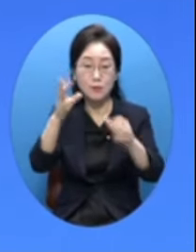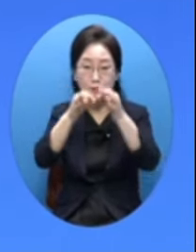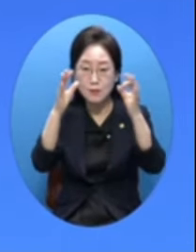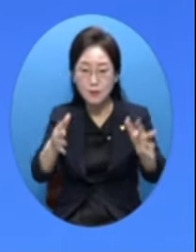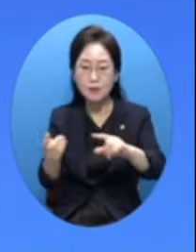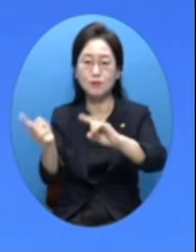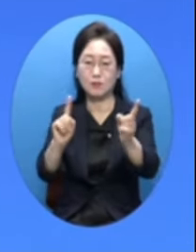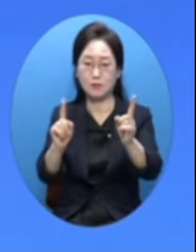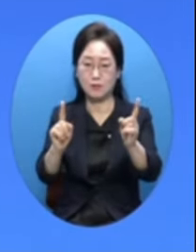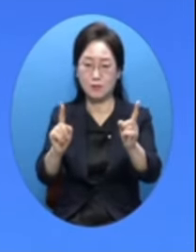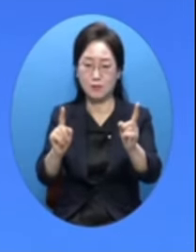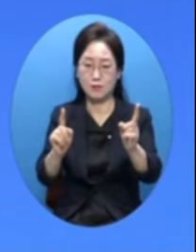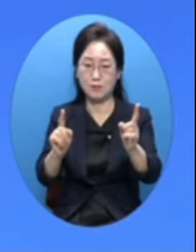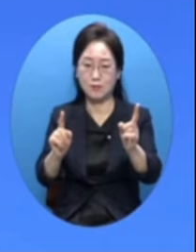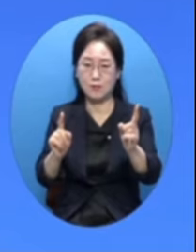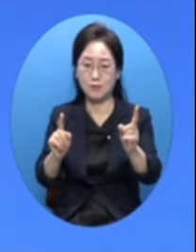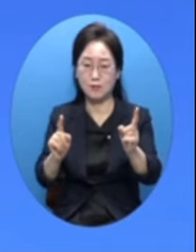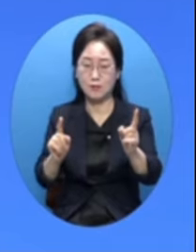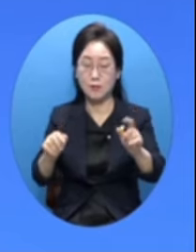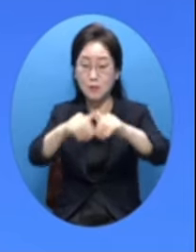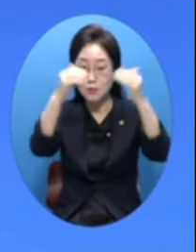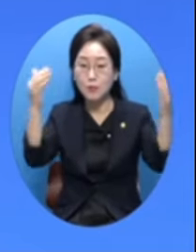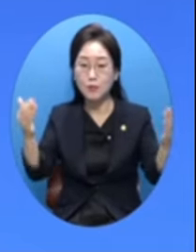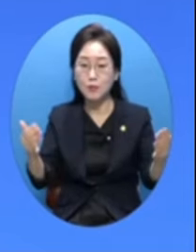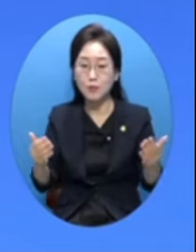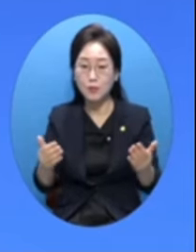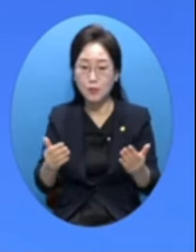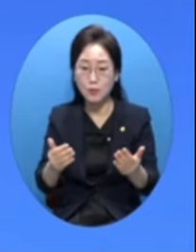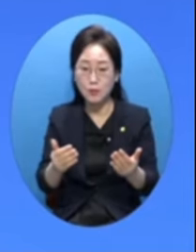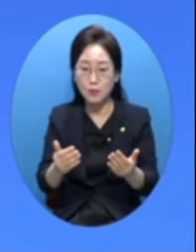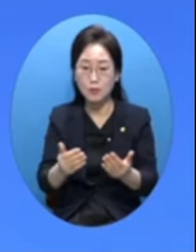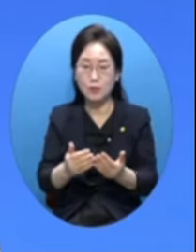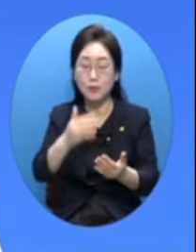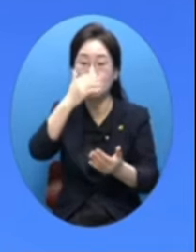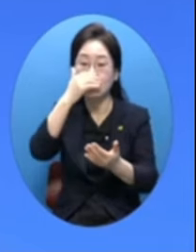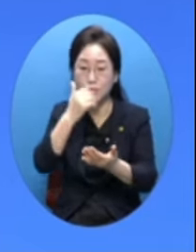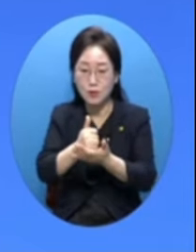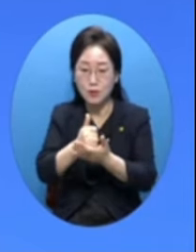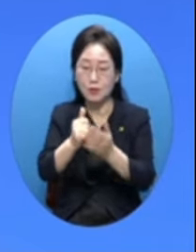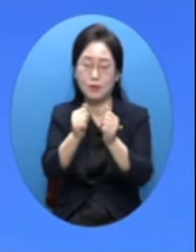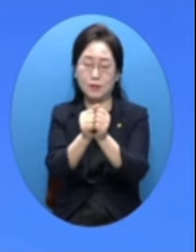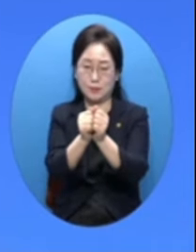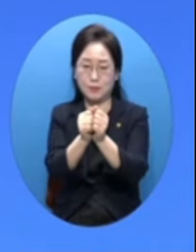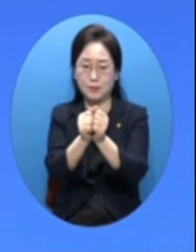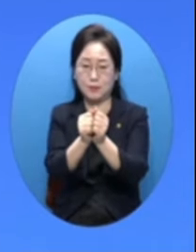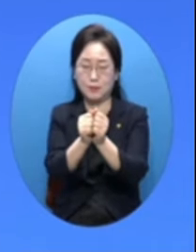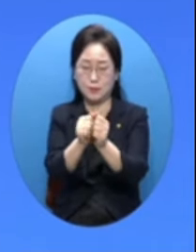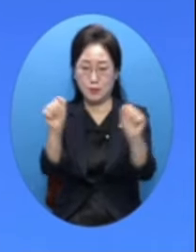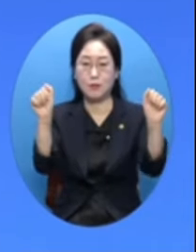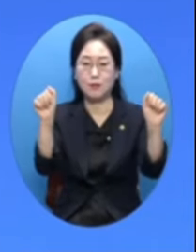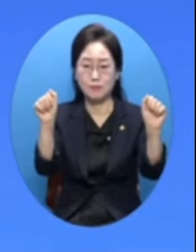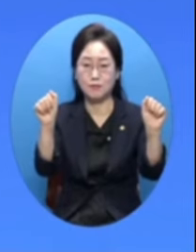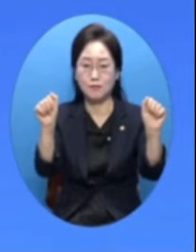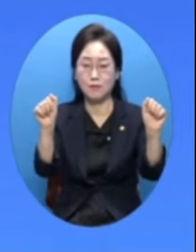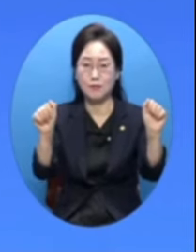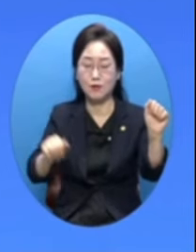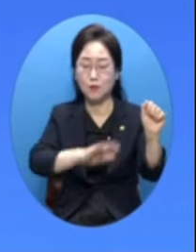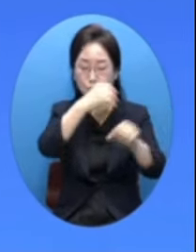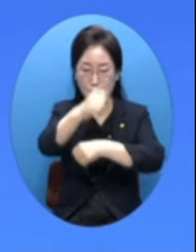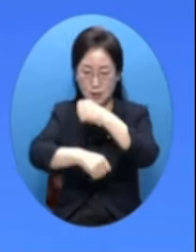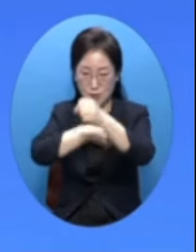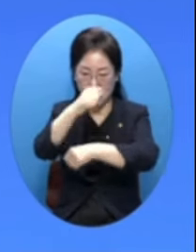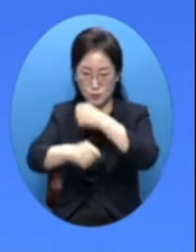부활하심으로 우리 모든 죄의 결박이 풀어지고 우리는 자유를